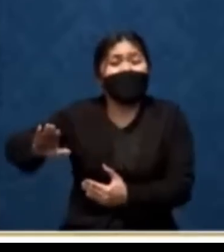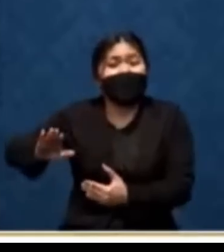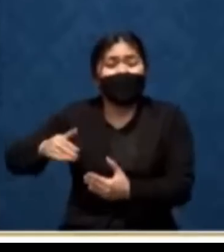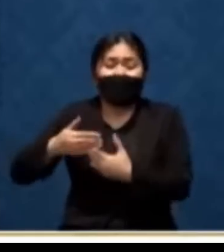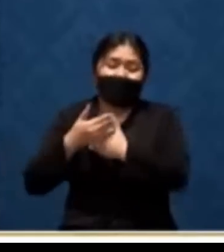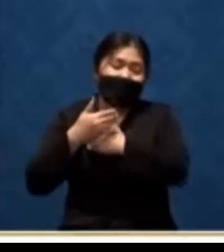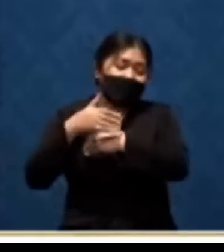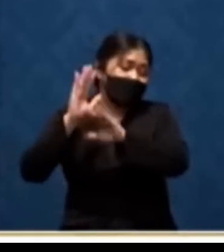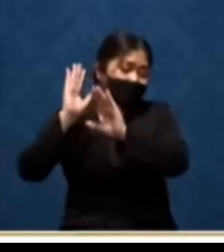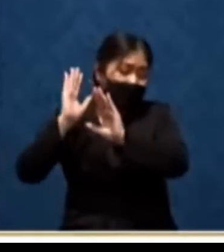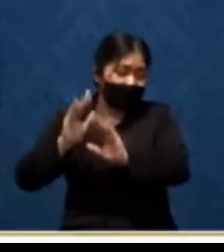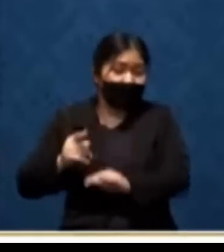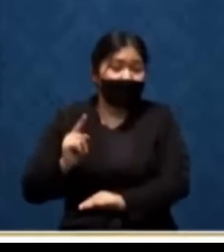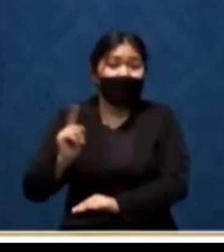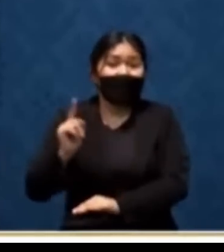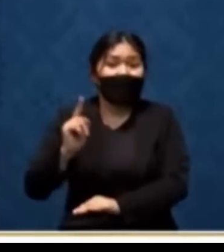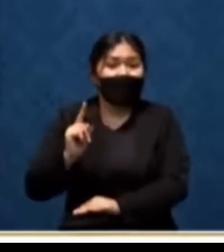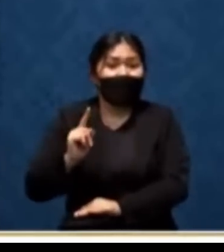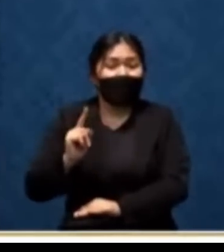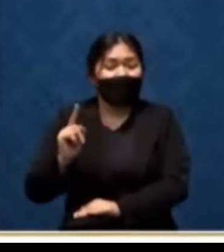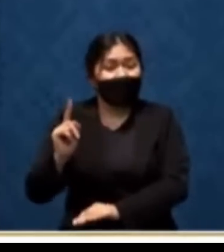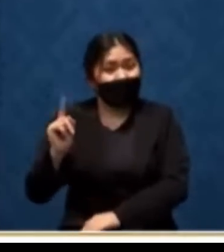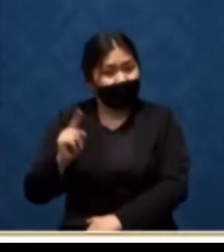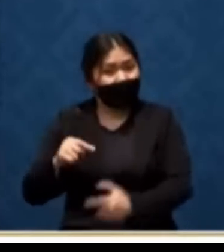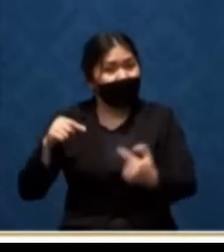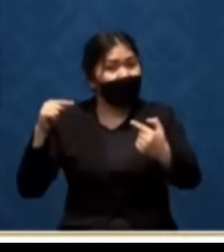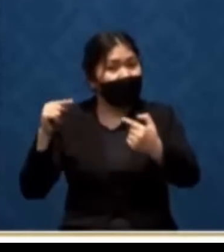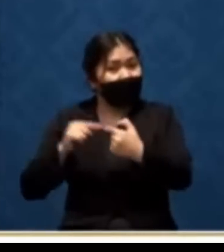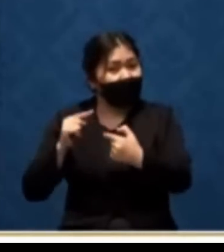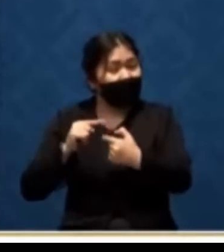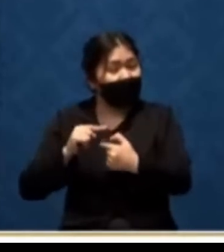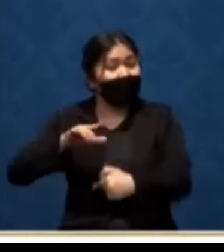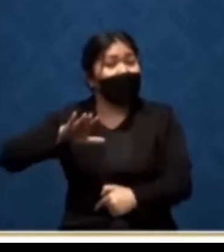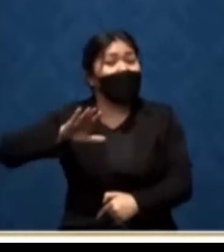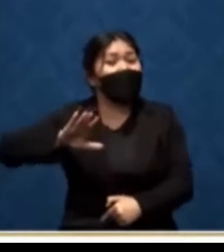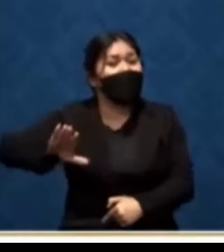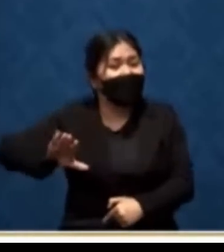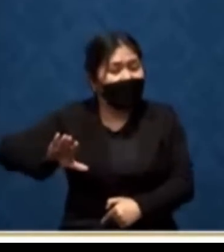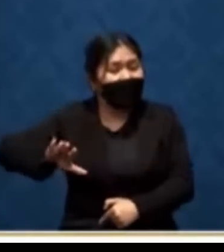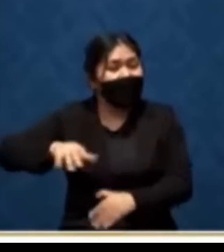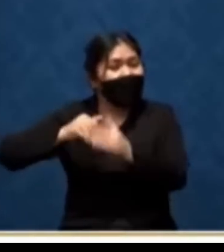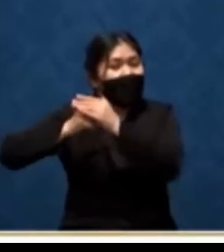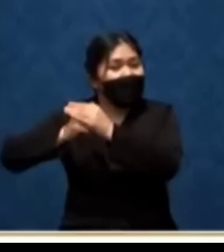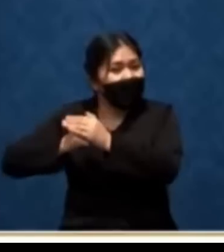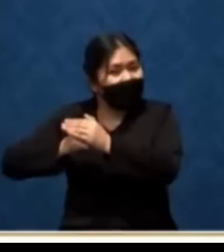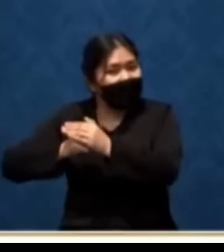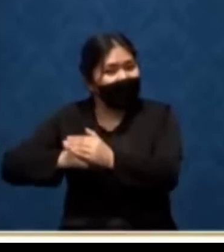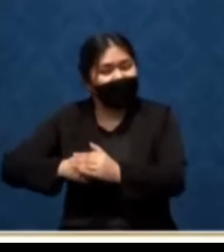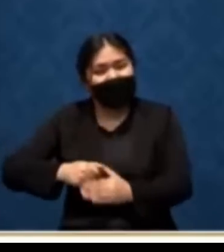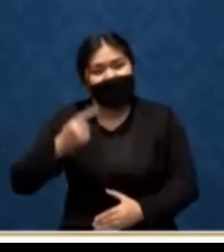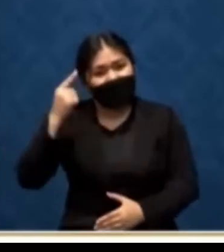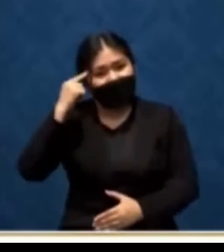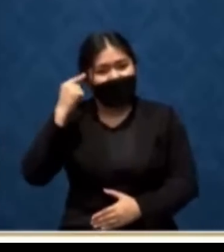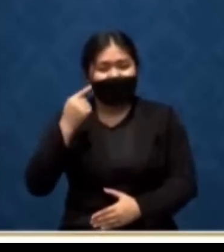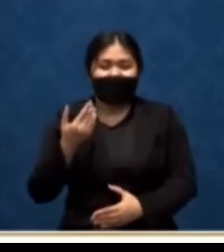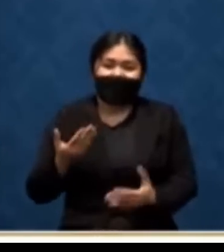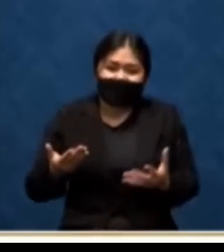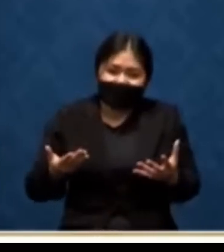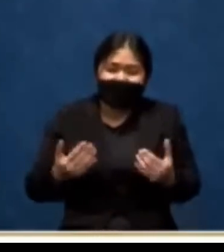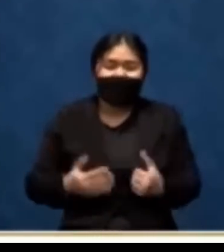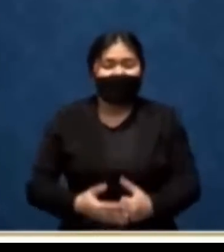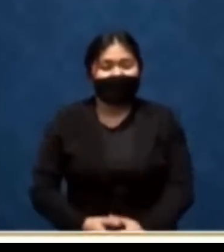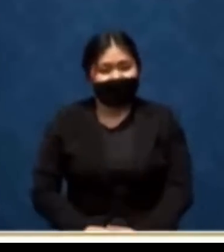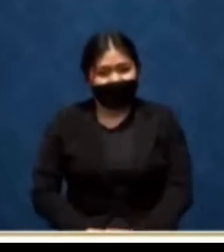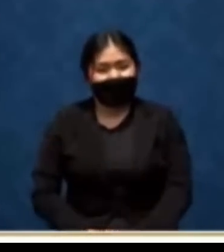ล่อยให้กลายเป็นเครื่องมือทำมาหากินของหยูซินฉีผมประสมเพศจริงๆครับท่านประธาน